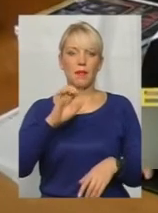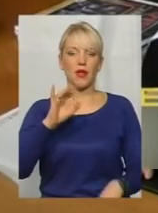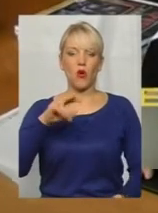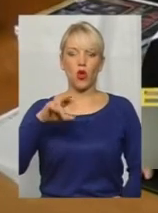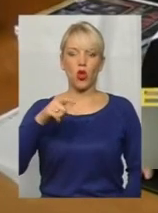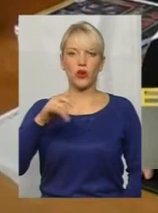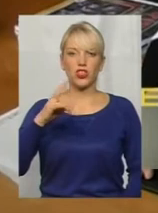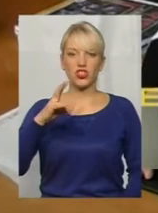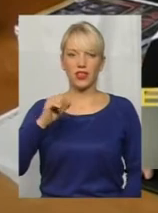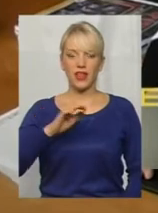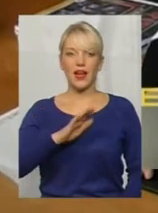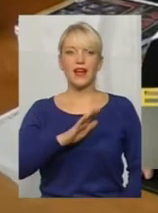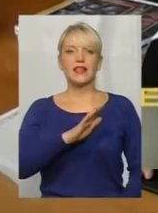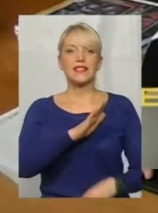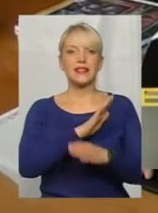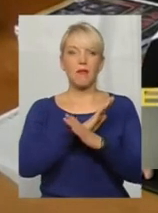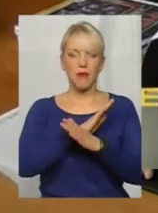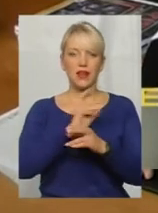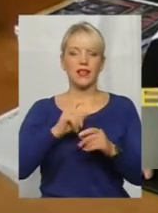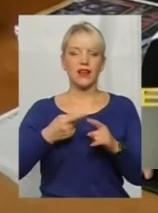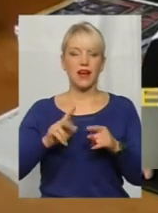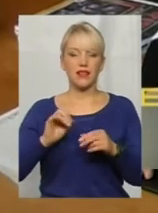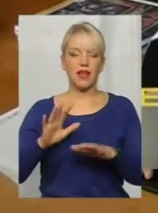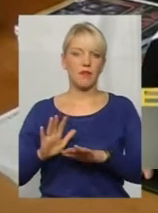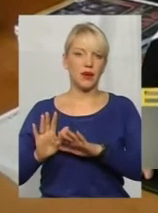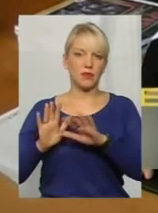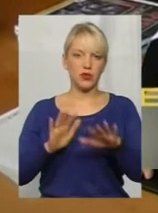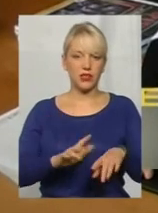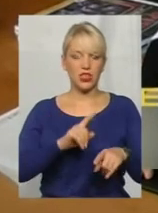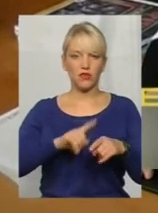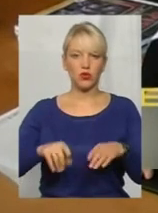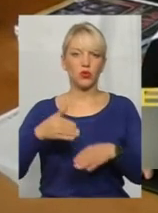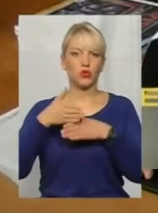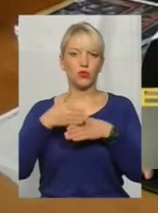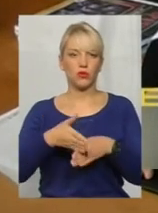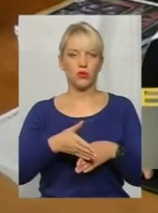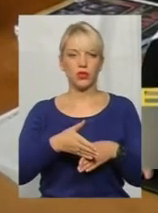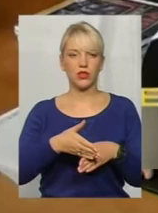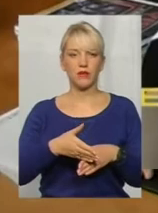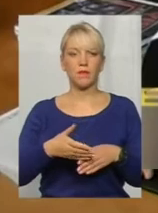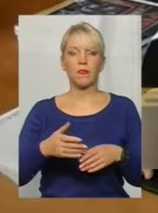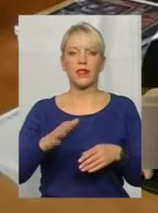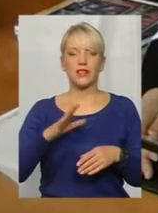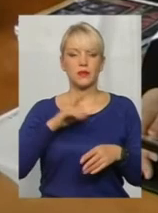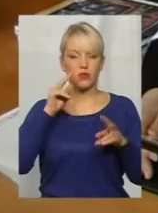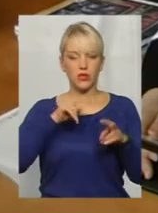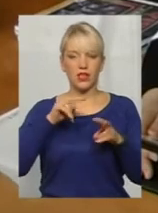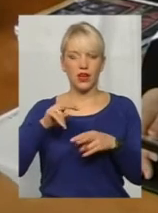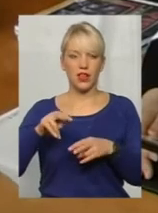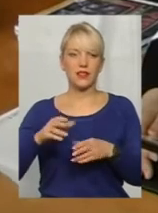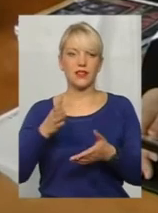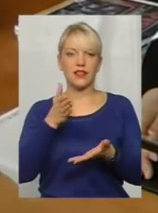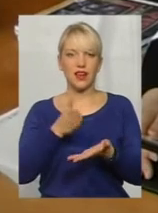смерті. Так як на момент прибуття бригади екстреної медичної допомоги спостерігалися